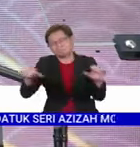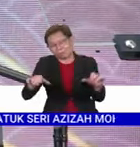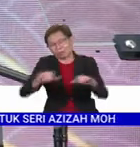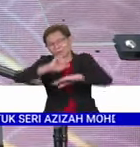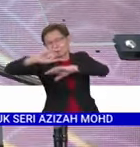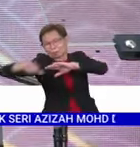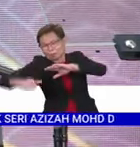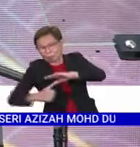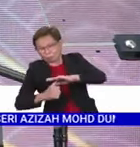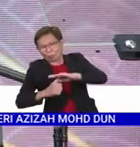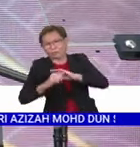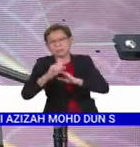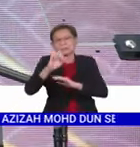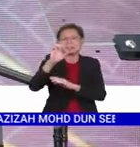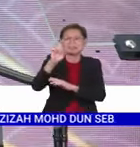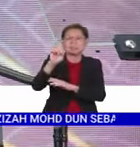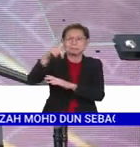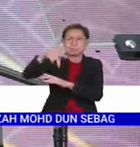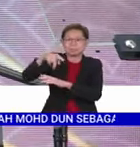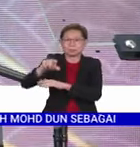di bawah DPT.